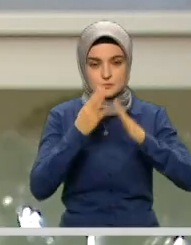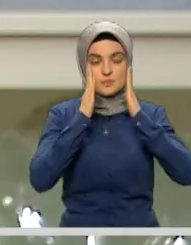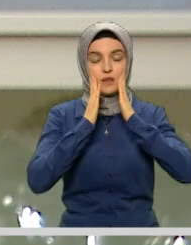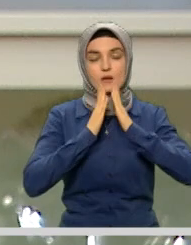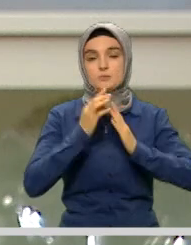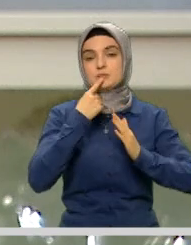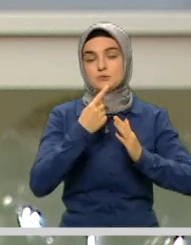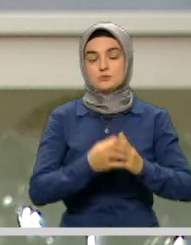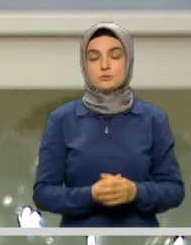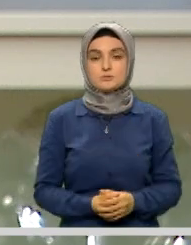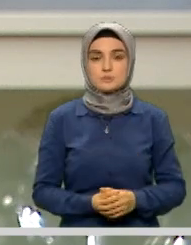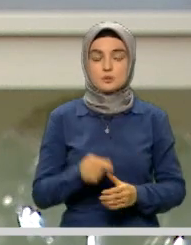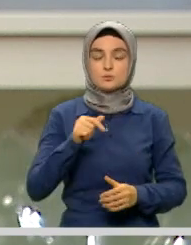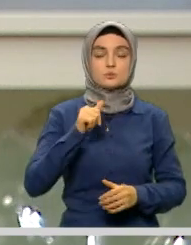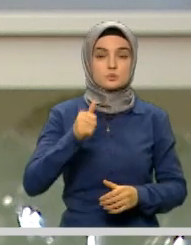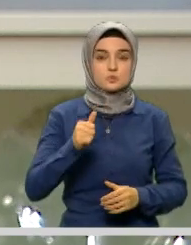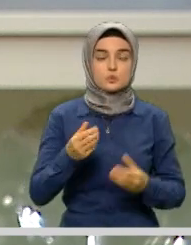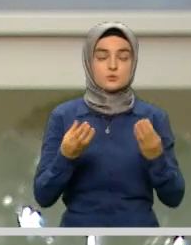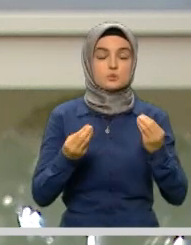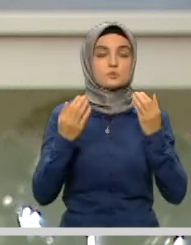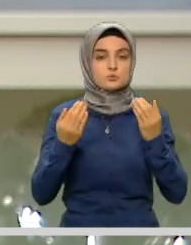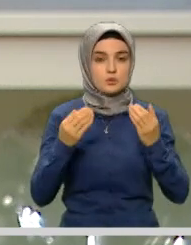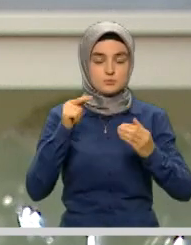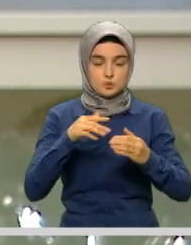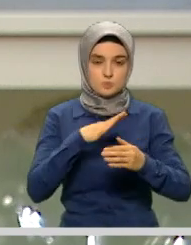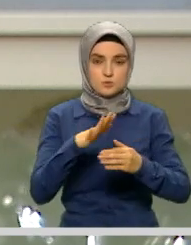Biz de bugünlerde inşallah çokça bu konuda hem dualarımızı